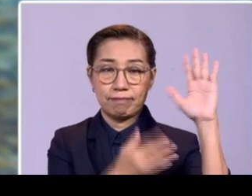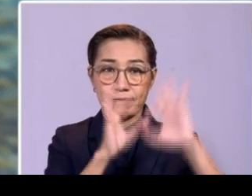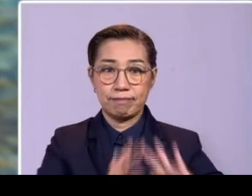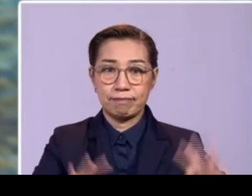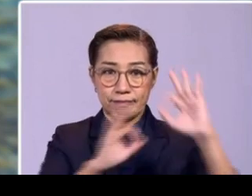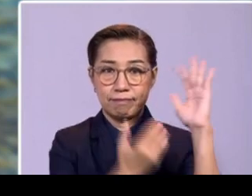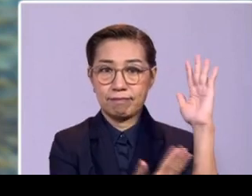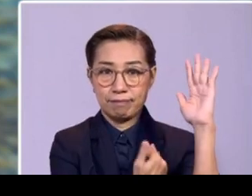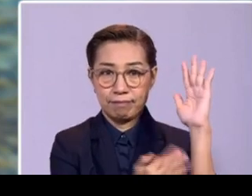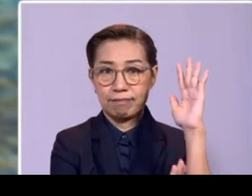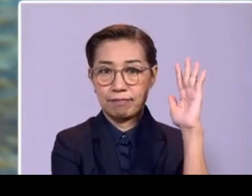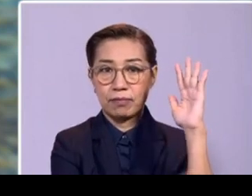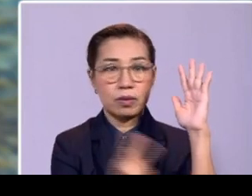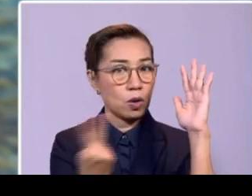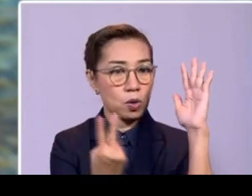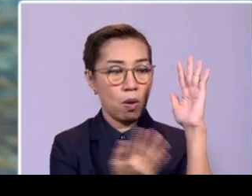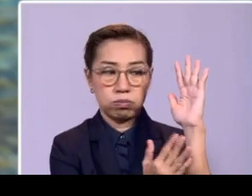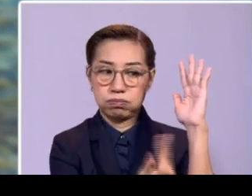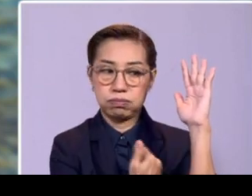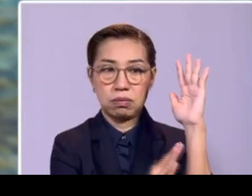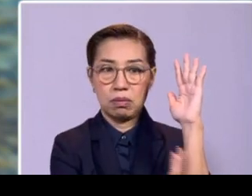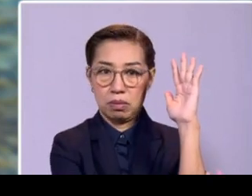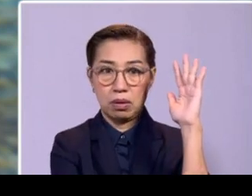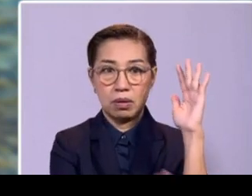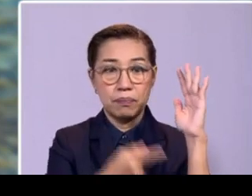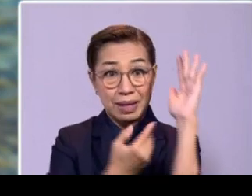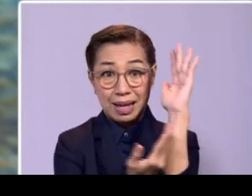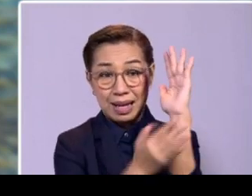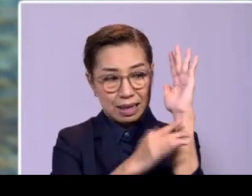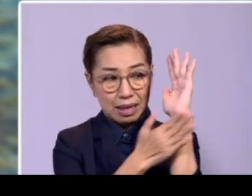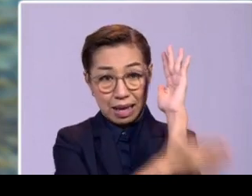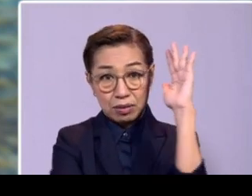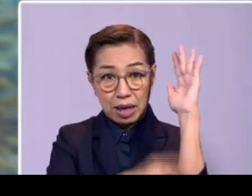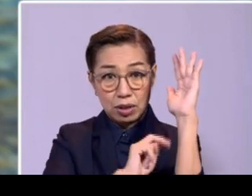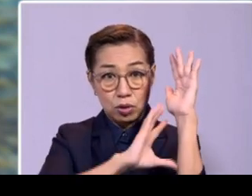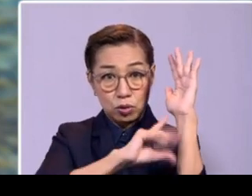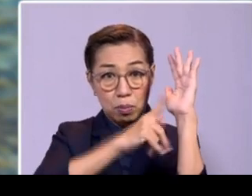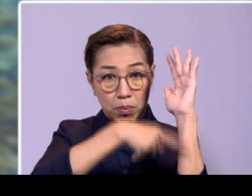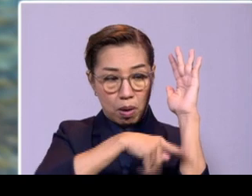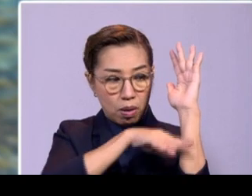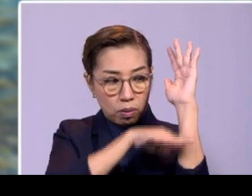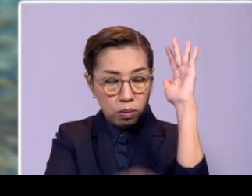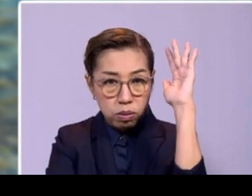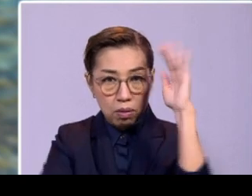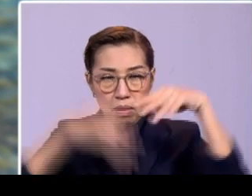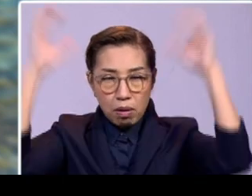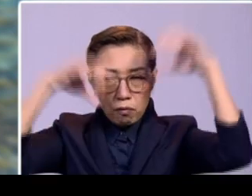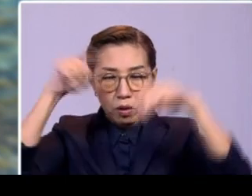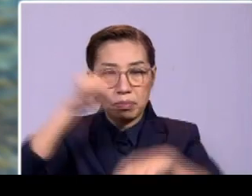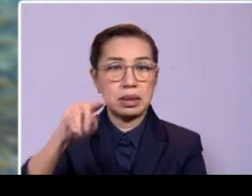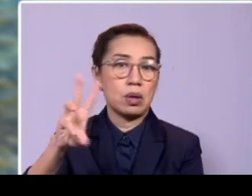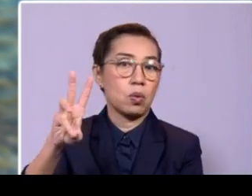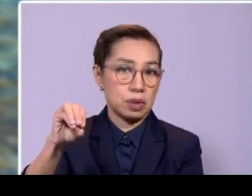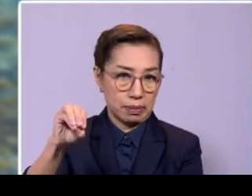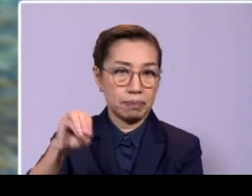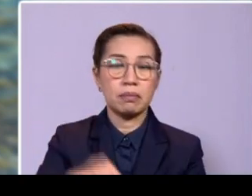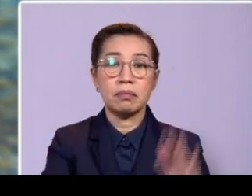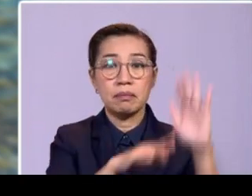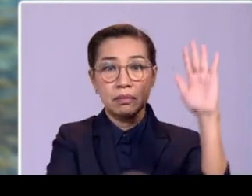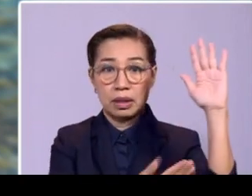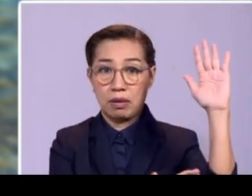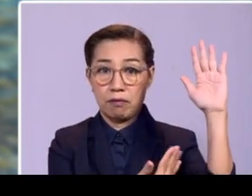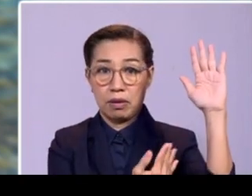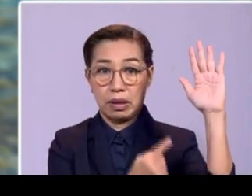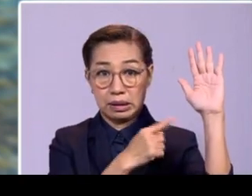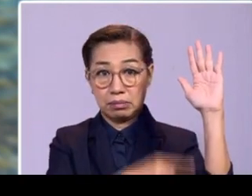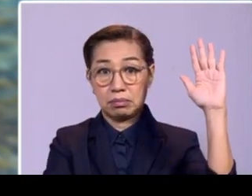งอันดามันและอ่าวไทยอ่าวไทยวันนี้ตั้งแต่ชุมพรลงไปฝนมีโอกาสเจอได้ 60% และทางด้านของฝั่งอันด